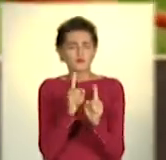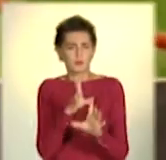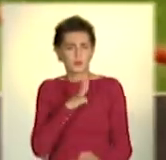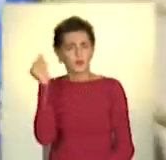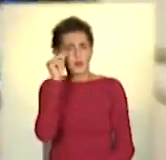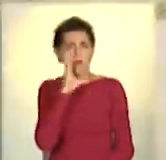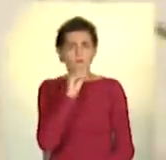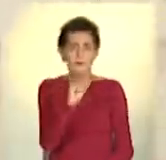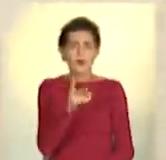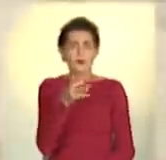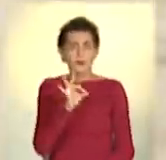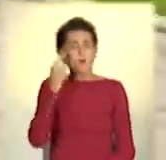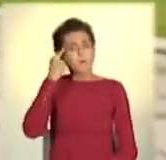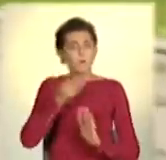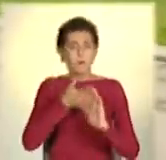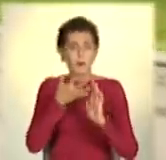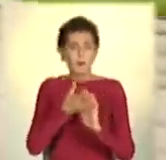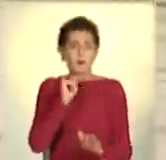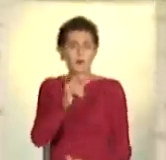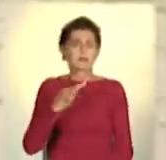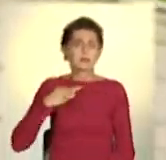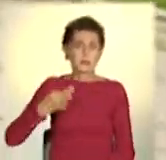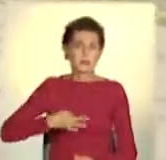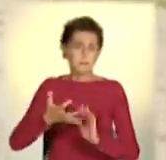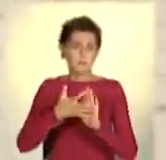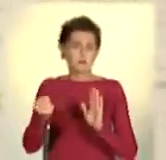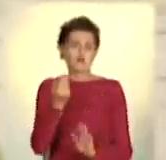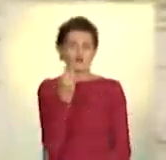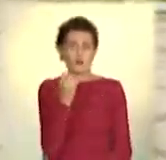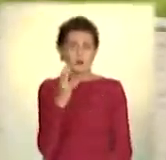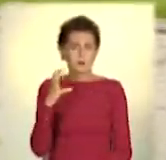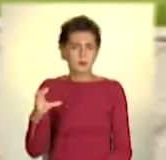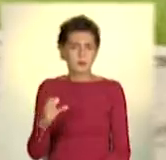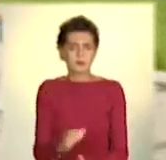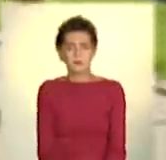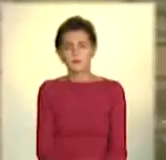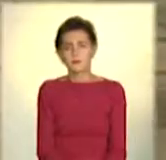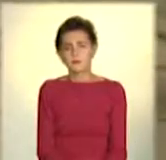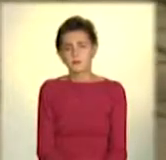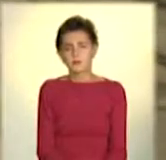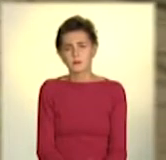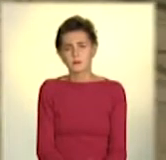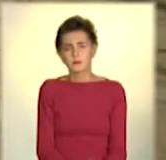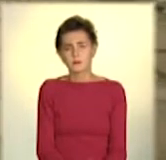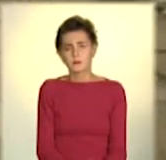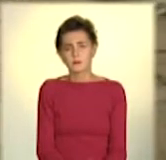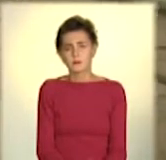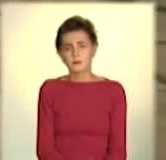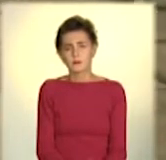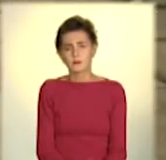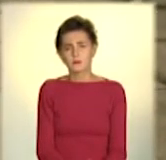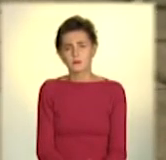Проте розуміє, її син отримав справжній шанс. Юлія Покідіна, Євген Якунін для телеканалу «Донбас».